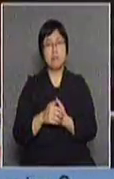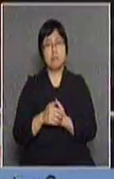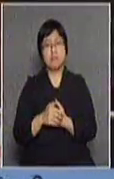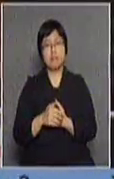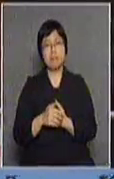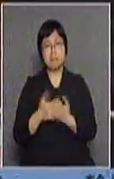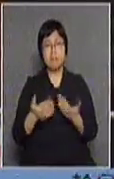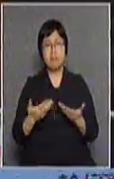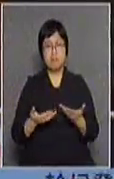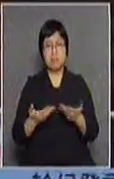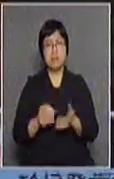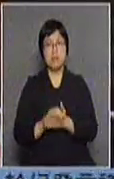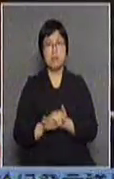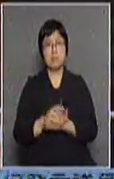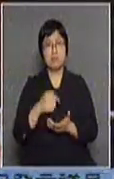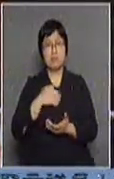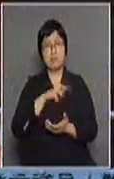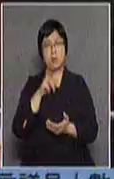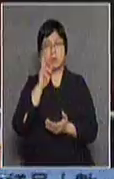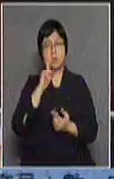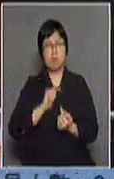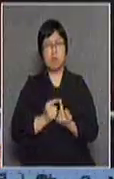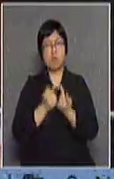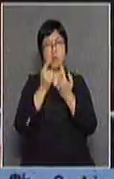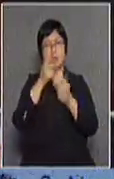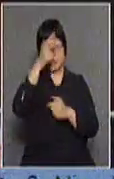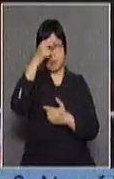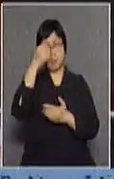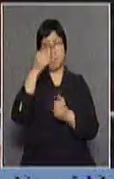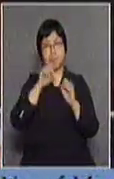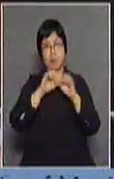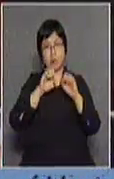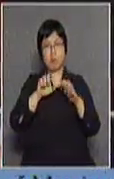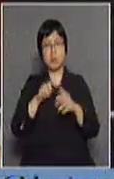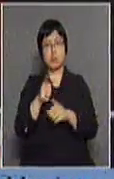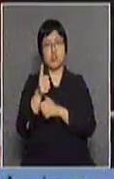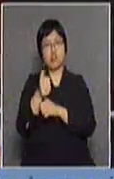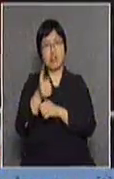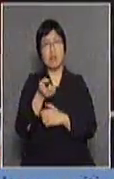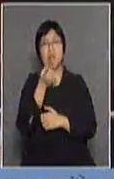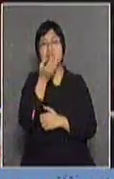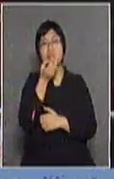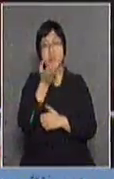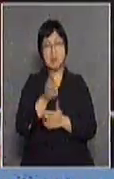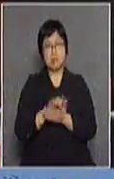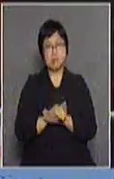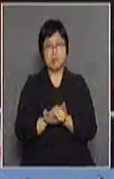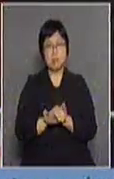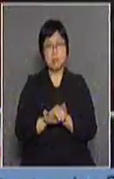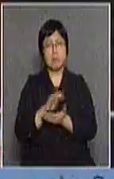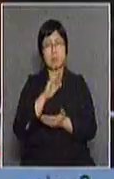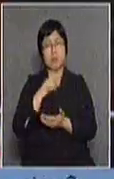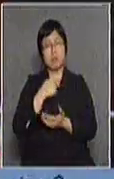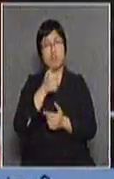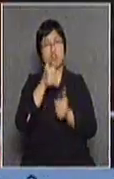天我們好像是在辯論施政報告的致謝動議，如果要我多